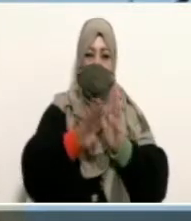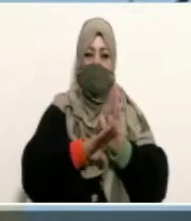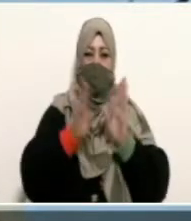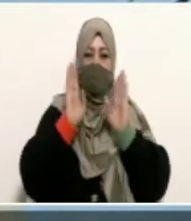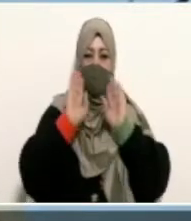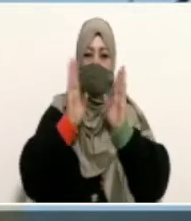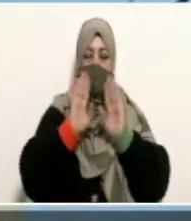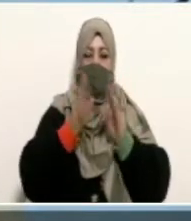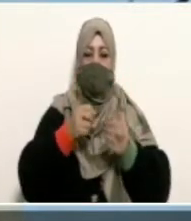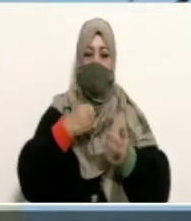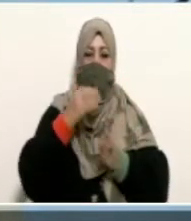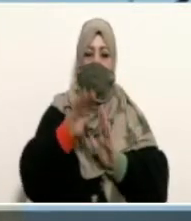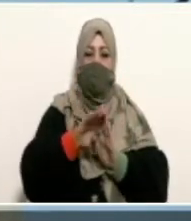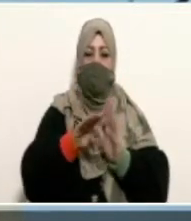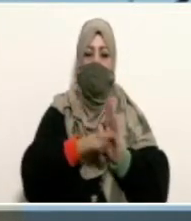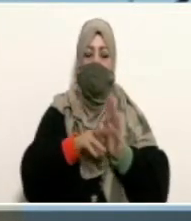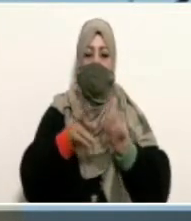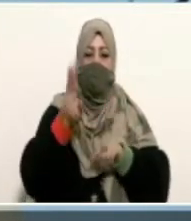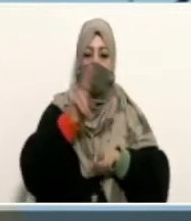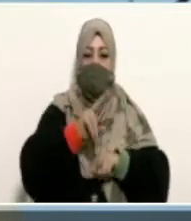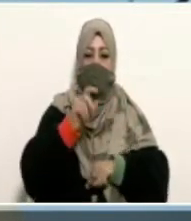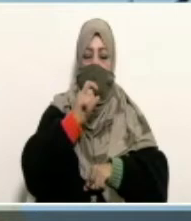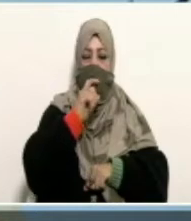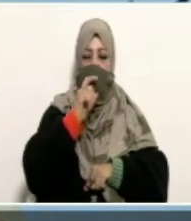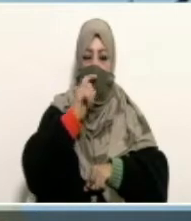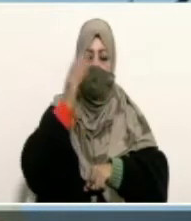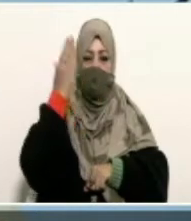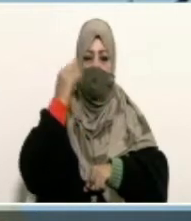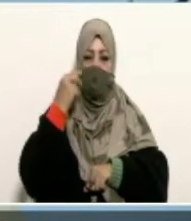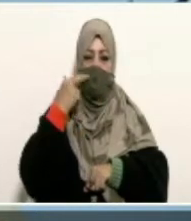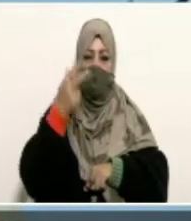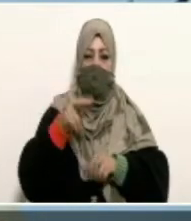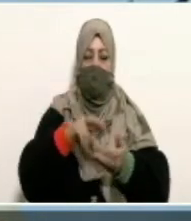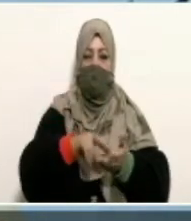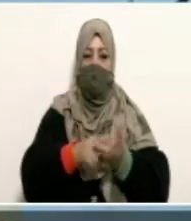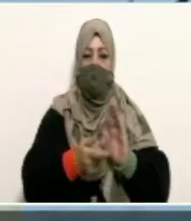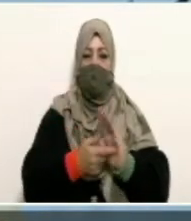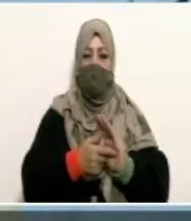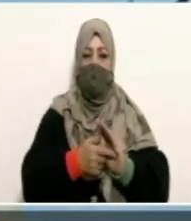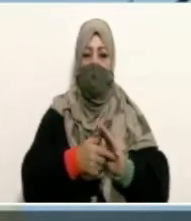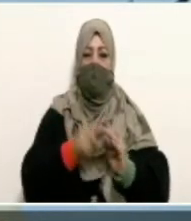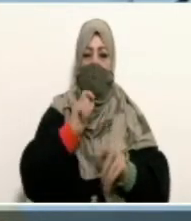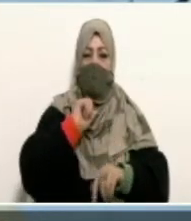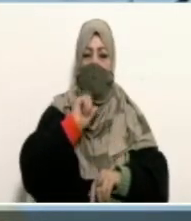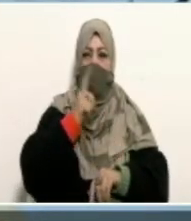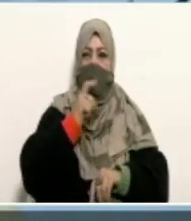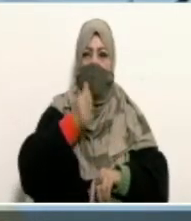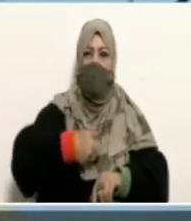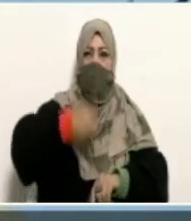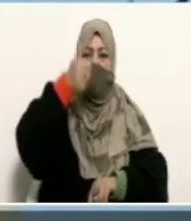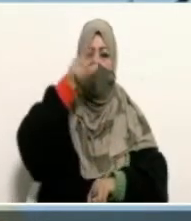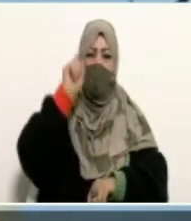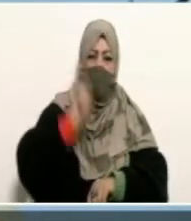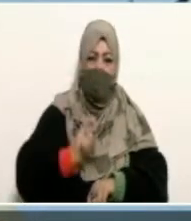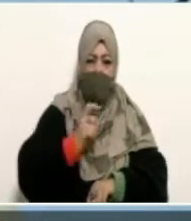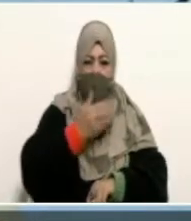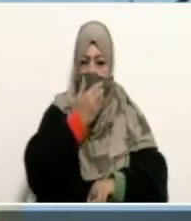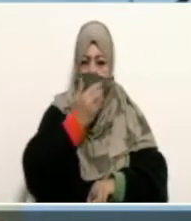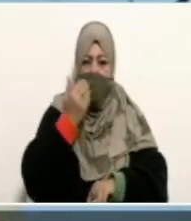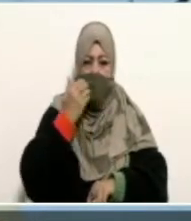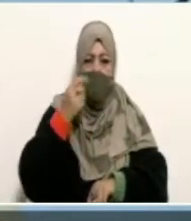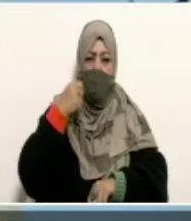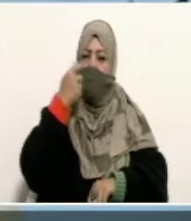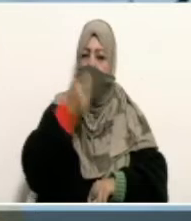في مسألة كفارة اليمين، تقول في سؤالها: هل يجوز إعطاء أكثر من كفارة يمين